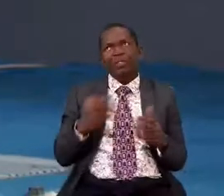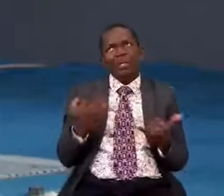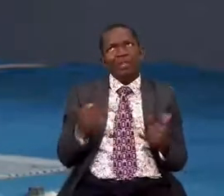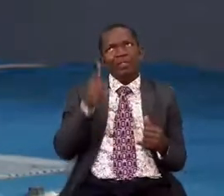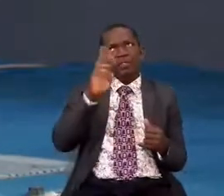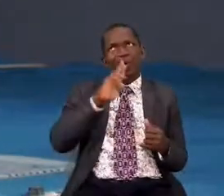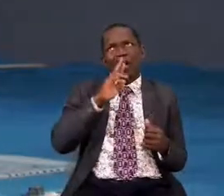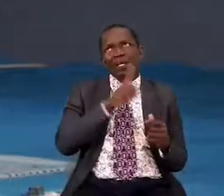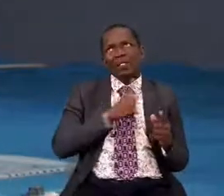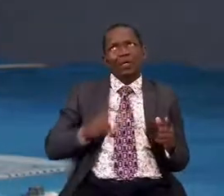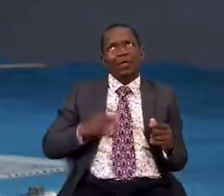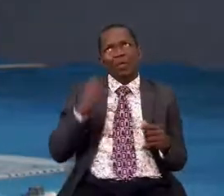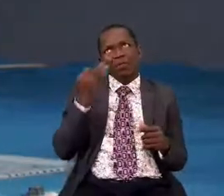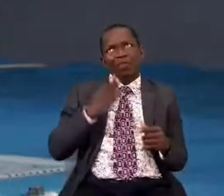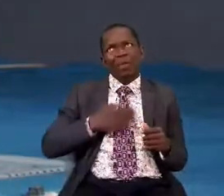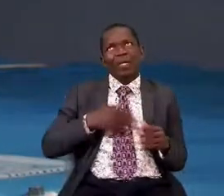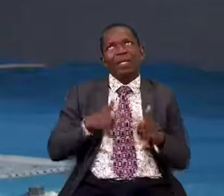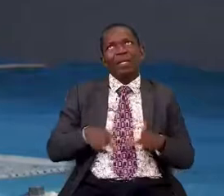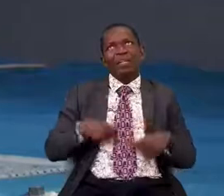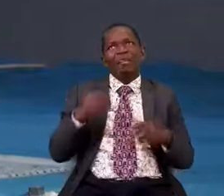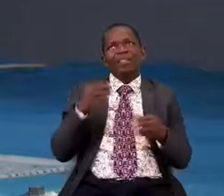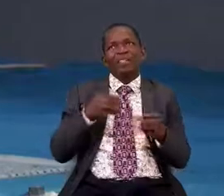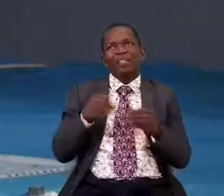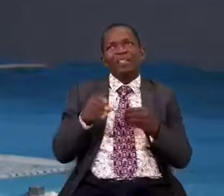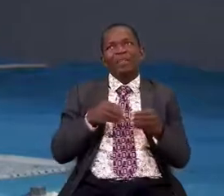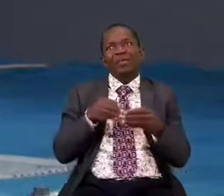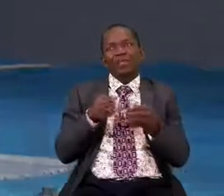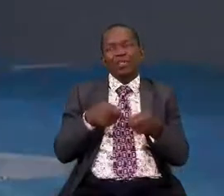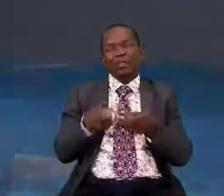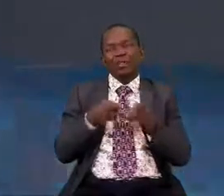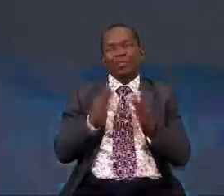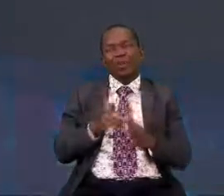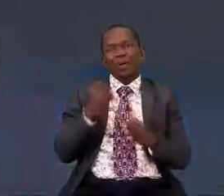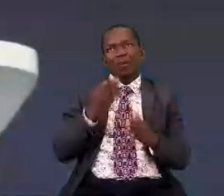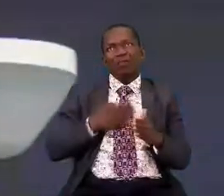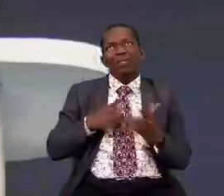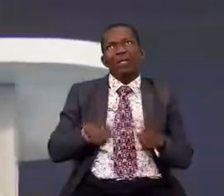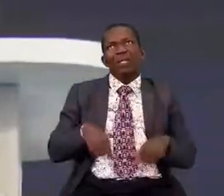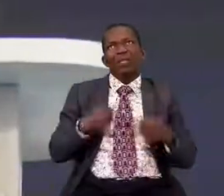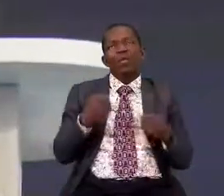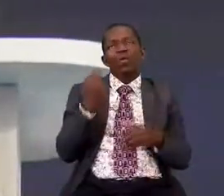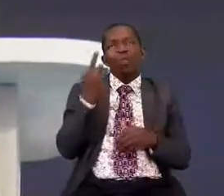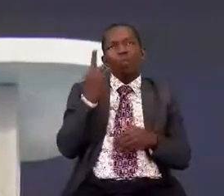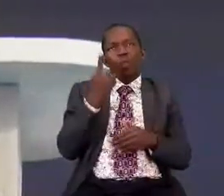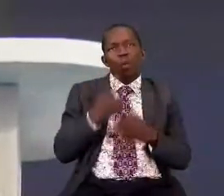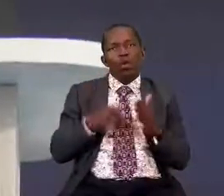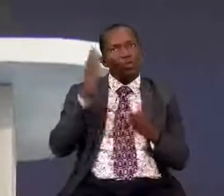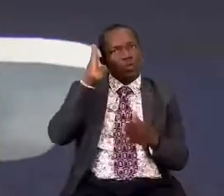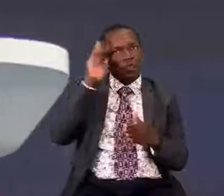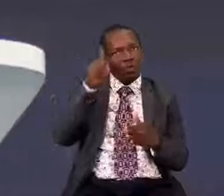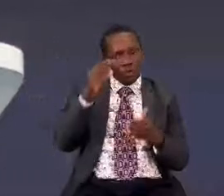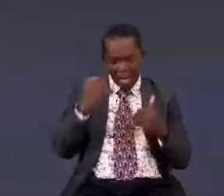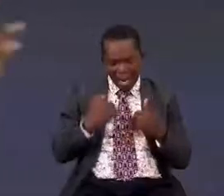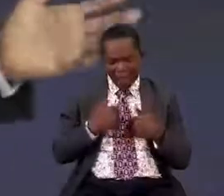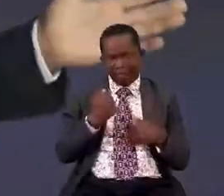Seigneur, que veux-tu que je fasse ?» Je vois que les apôtres sont déjà là. Que veux-tu que